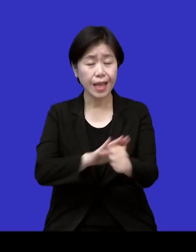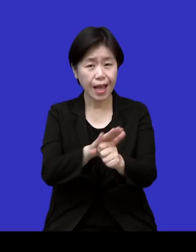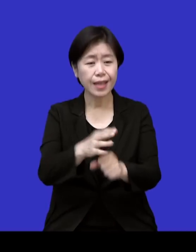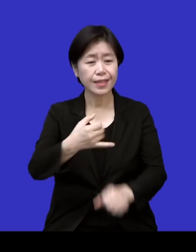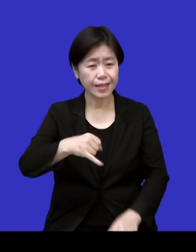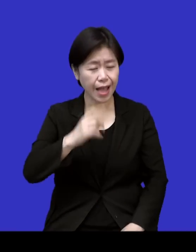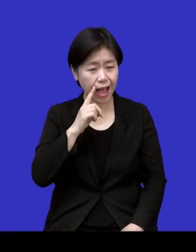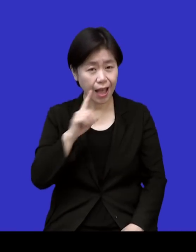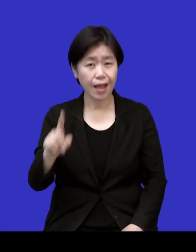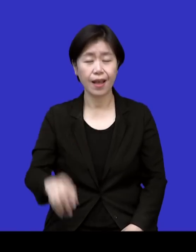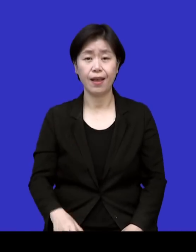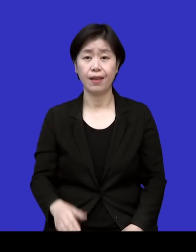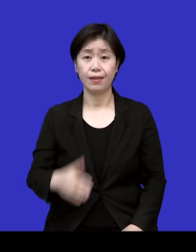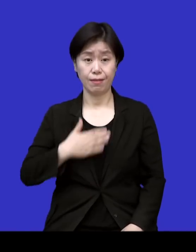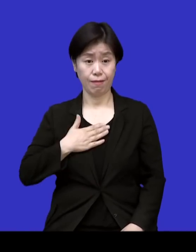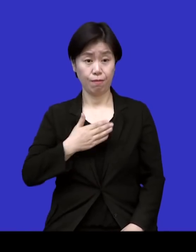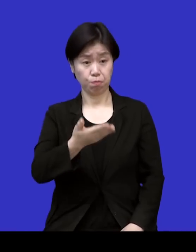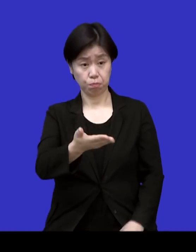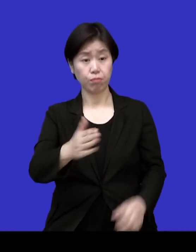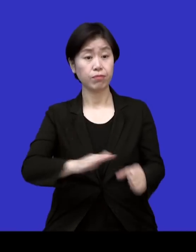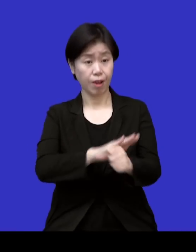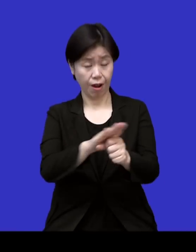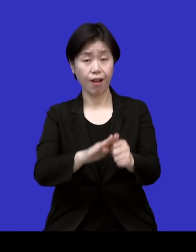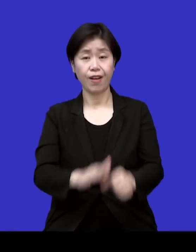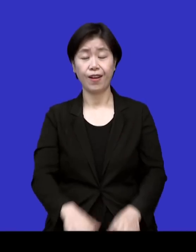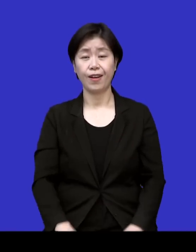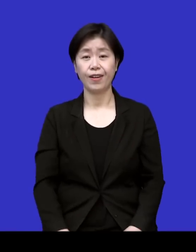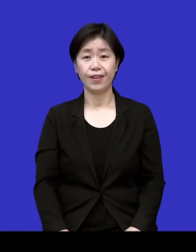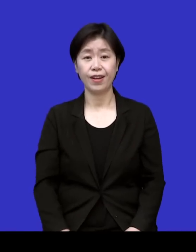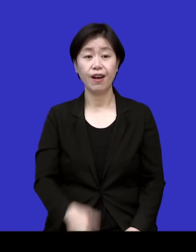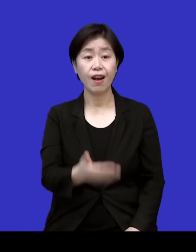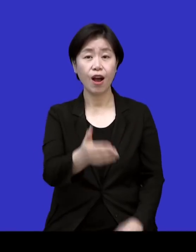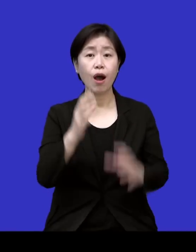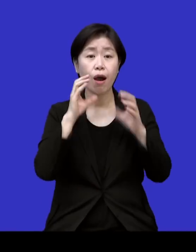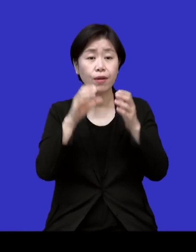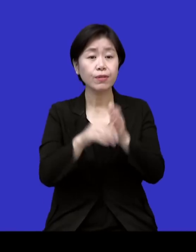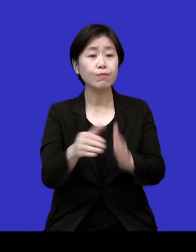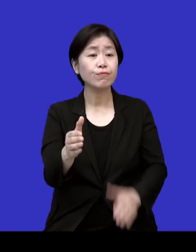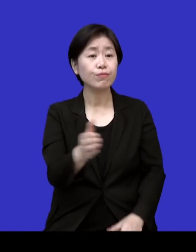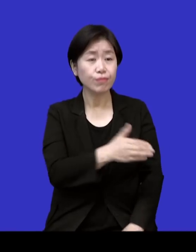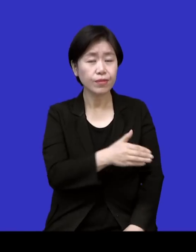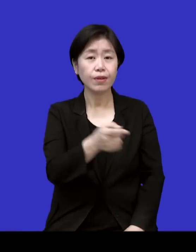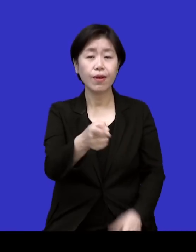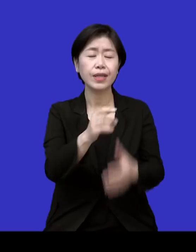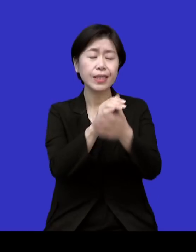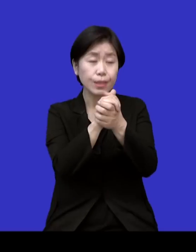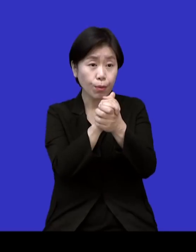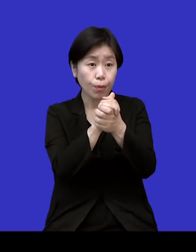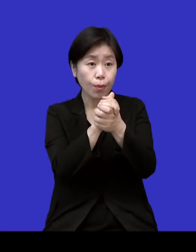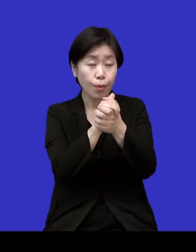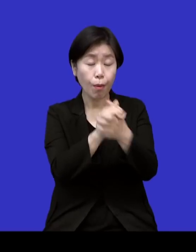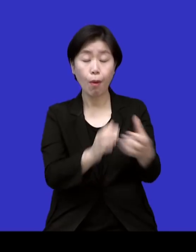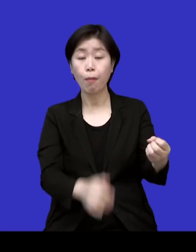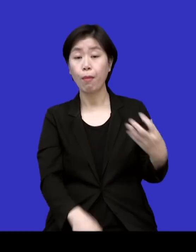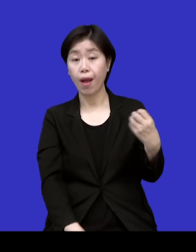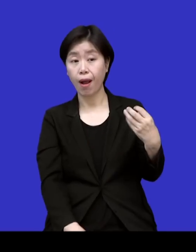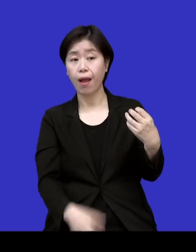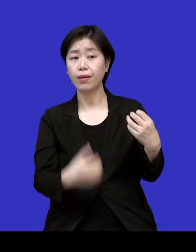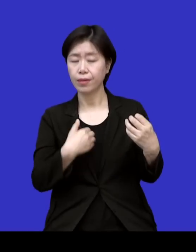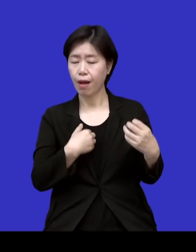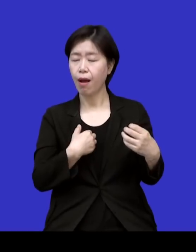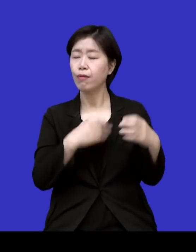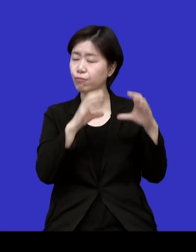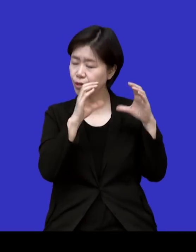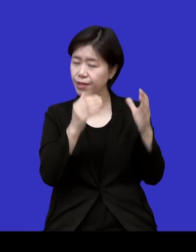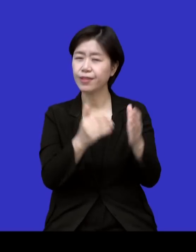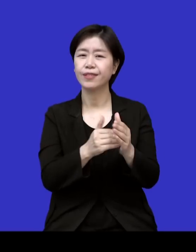사랑한다. 내가 너가 그 어려서부터 기도하던 너의 기도를 다 들었다. 내가 너와